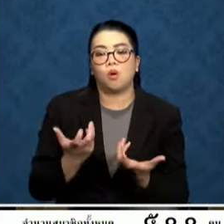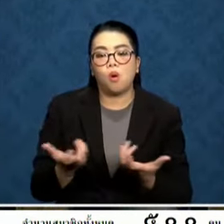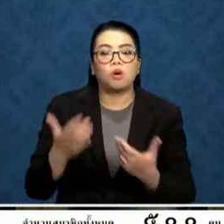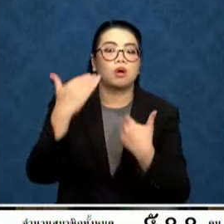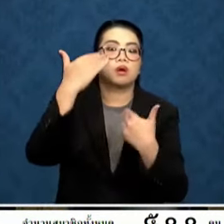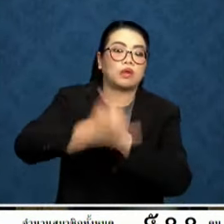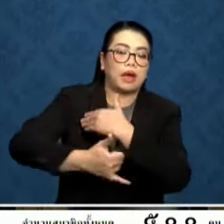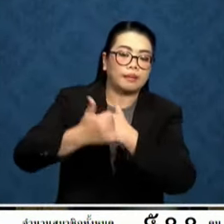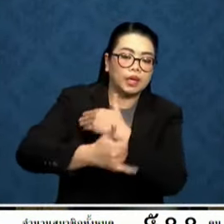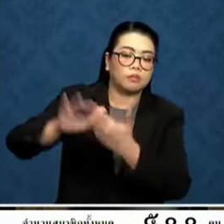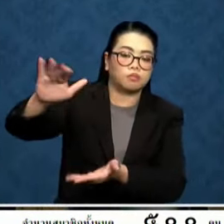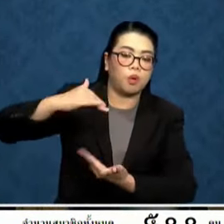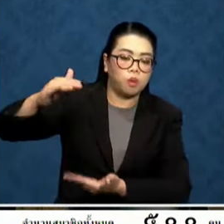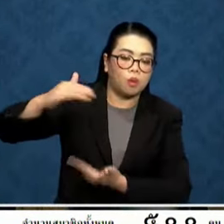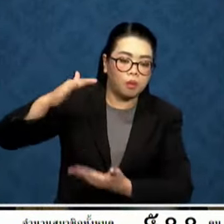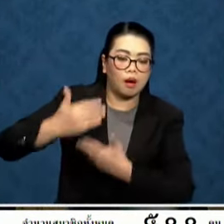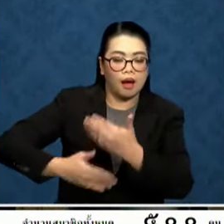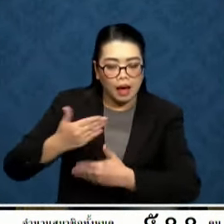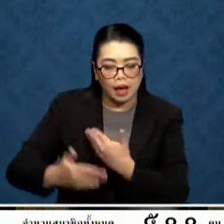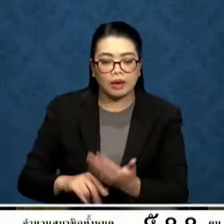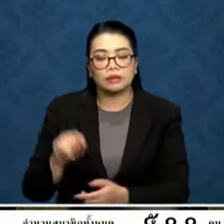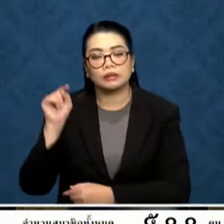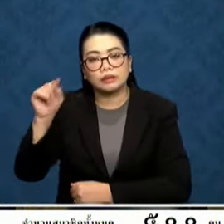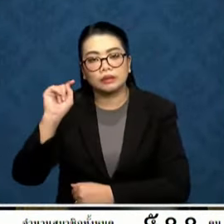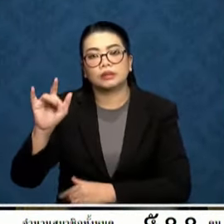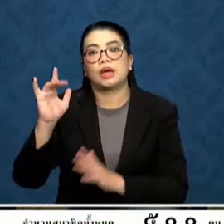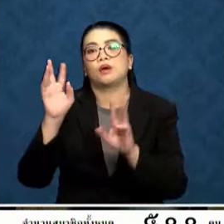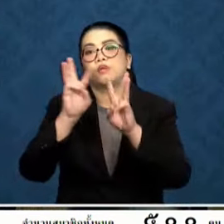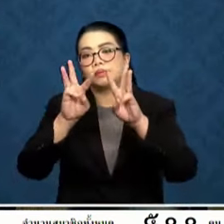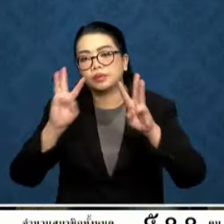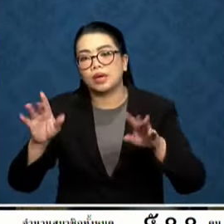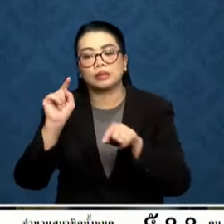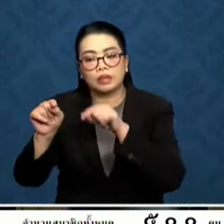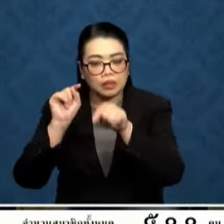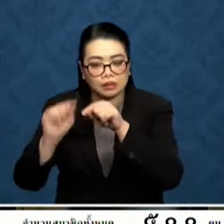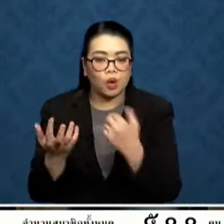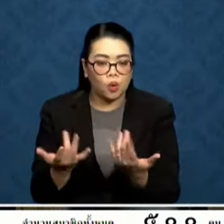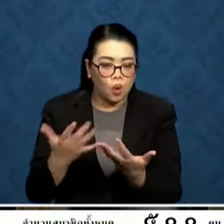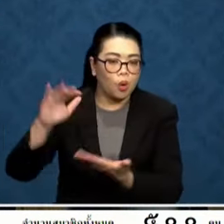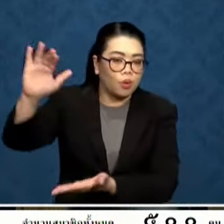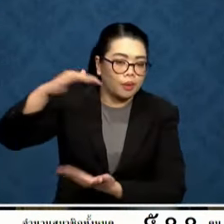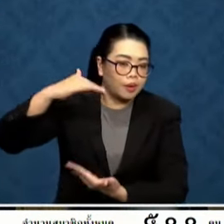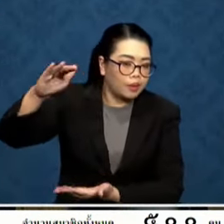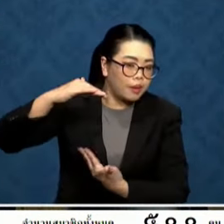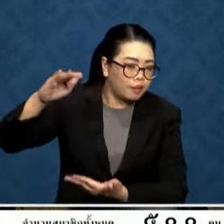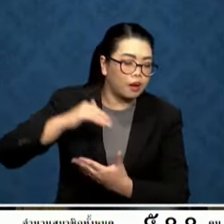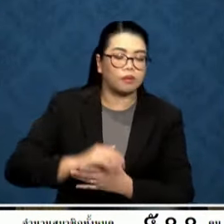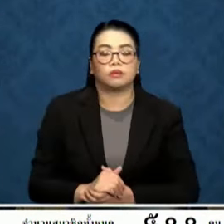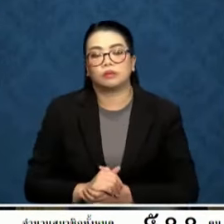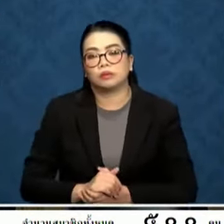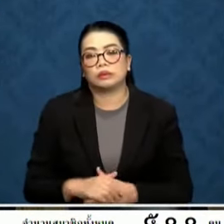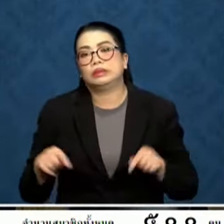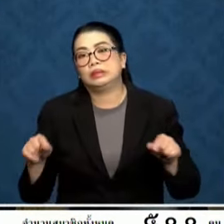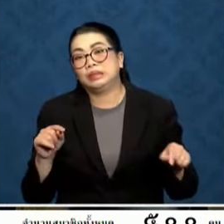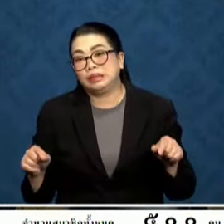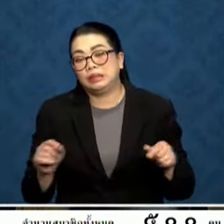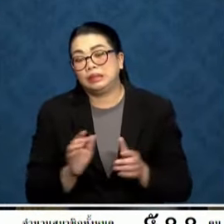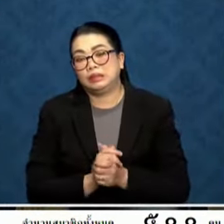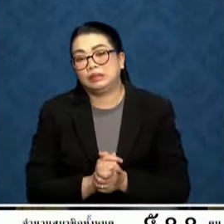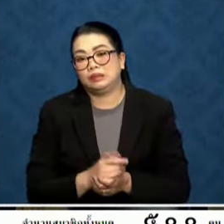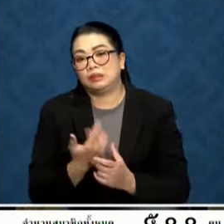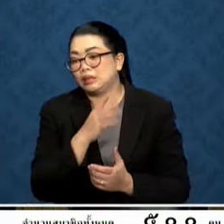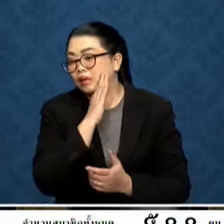ร่วมกับแพลตฟอร์มการค้าออนไลน์แบบนี้นะครับการอัดฉีดเงินเพื่อการบริโภคโดยไม่สร้างเงื่อนไขหรือแรงจูงใจ